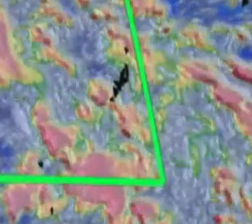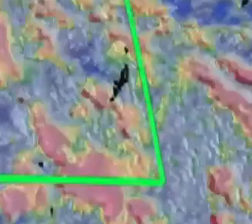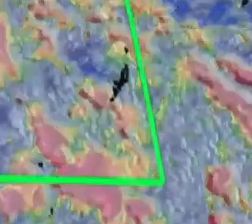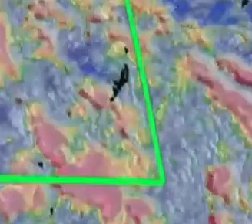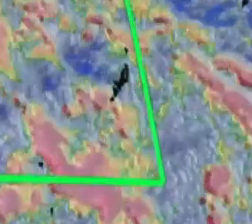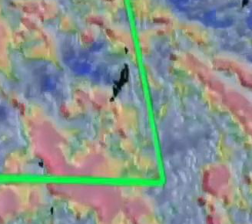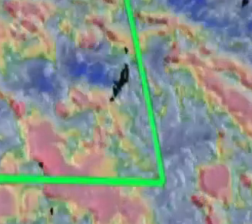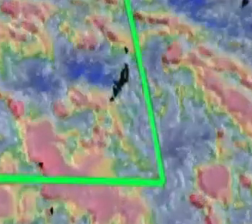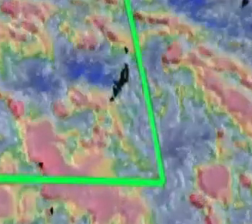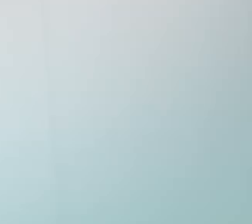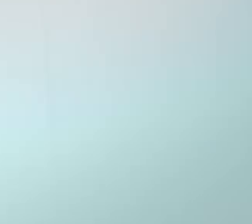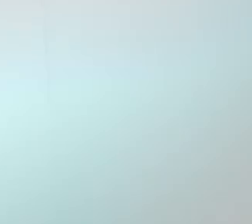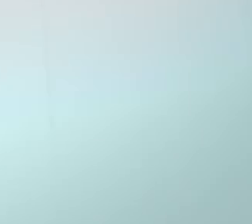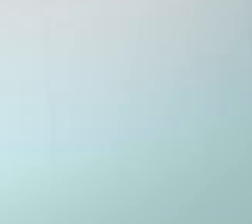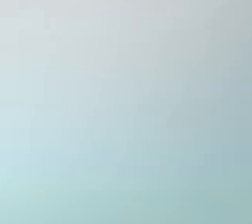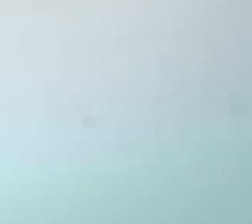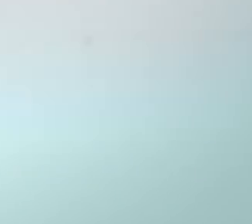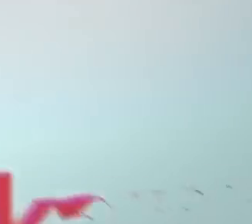Rojas. Ingat, kapamilya!